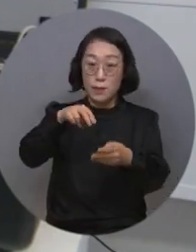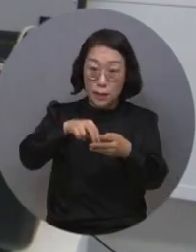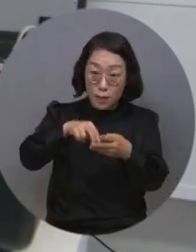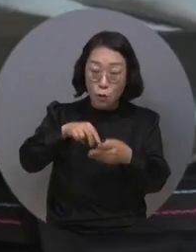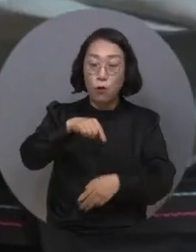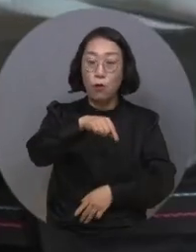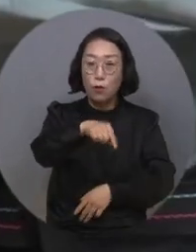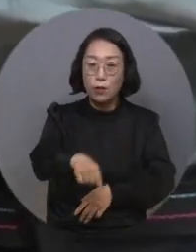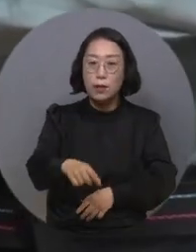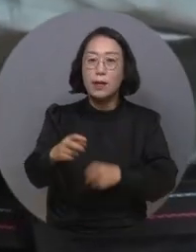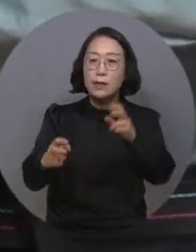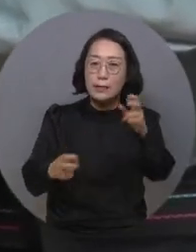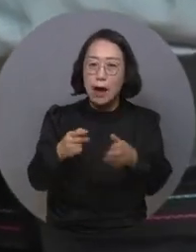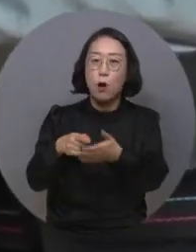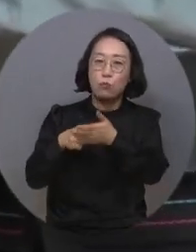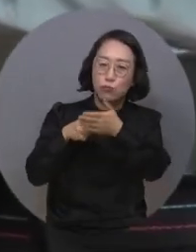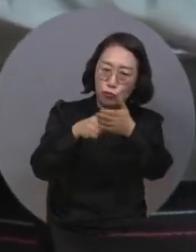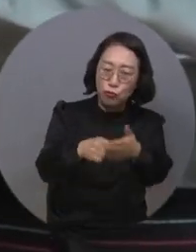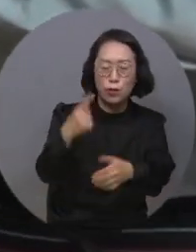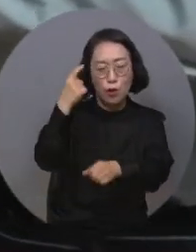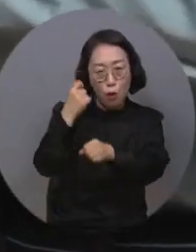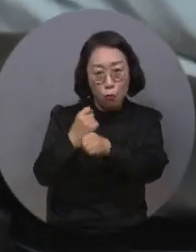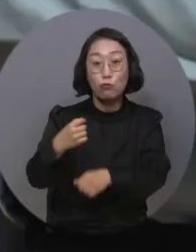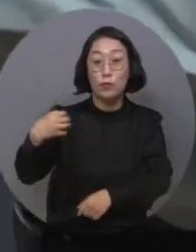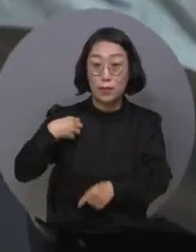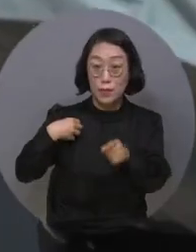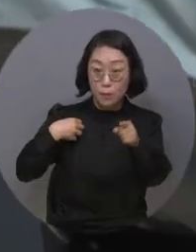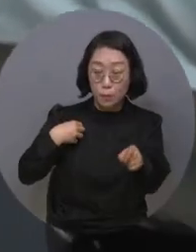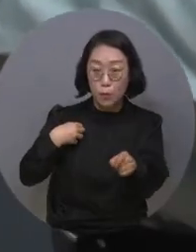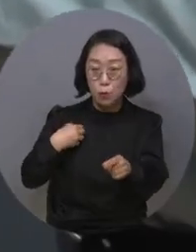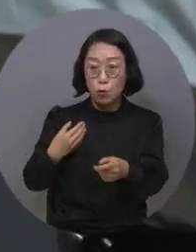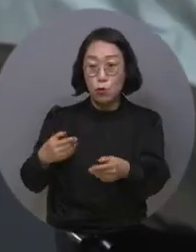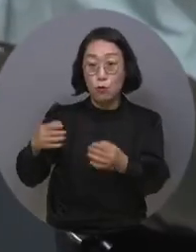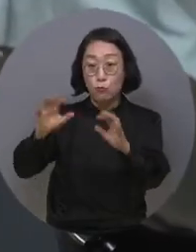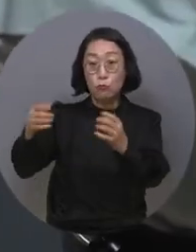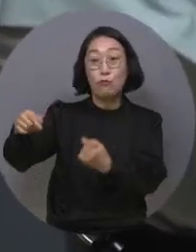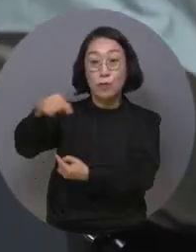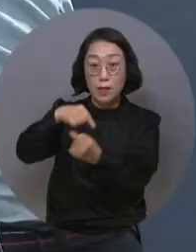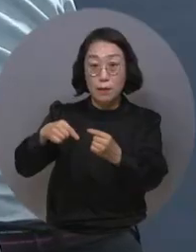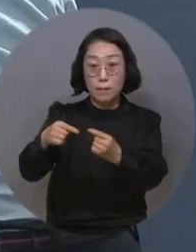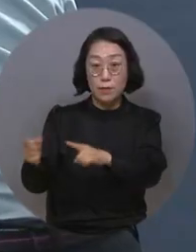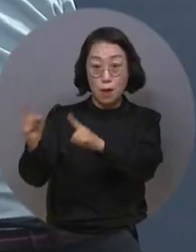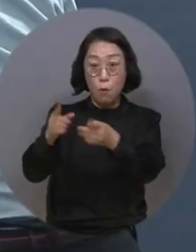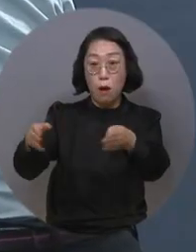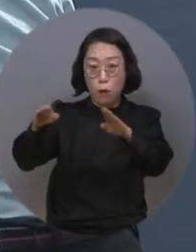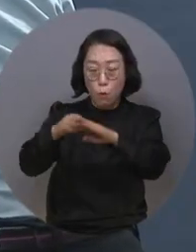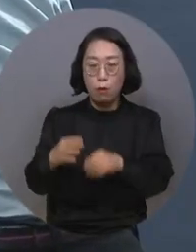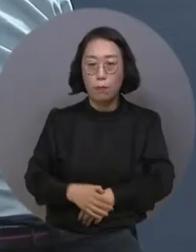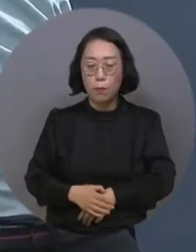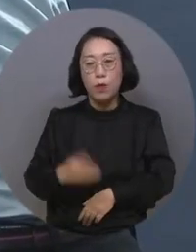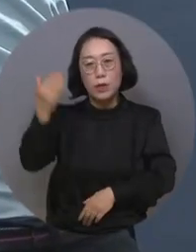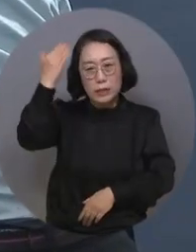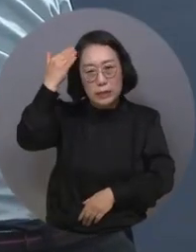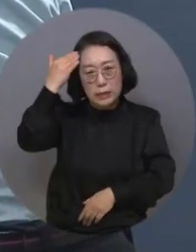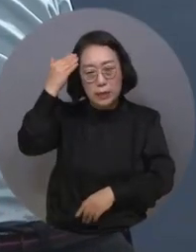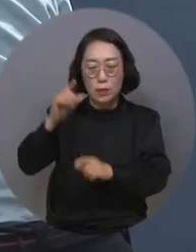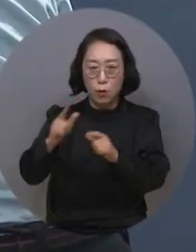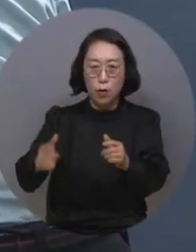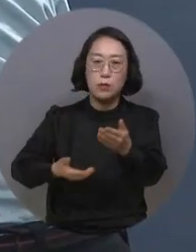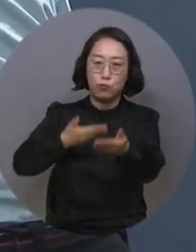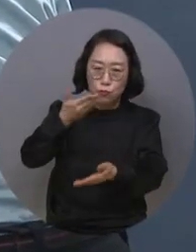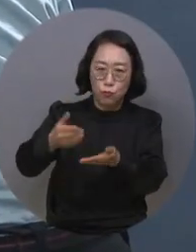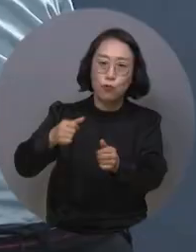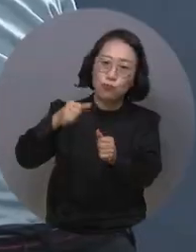사업 추진 사례관리와 연구를 수행하고 국립재활원은 전문성을 바탕으로 사업자문과 보조기기 오픈소스를